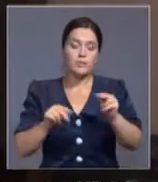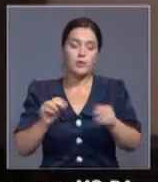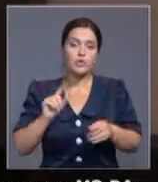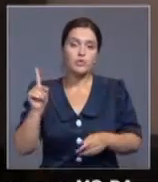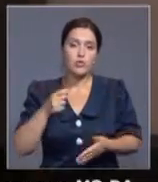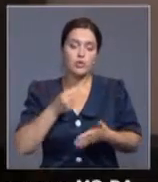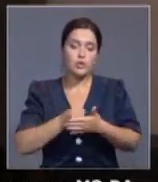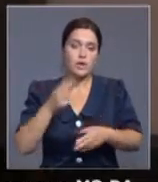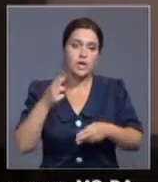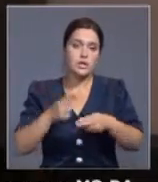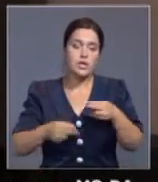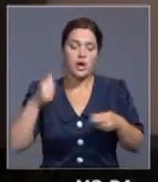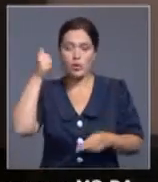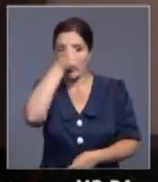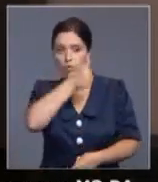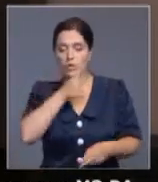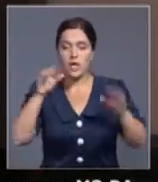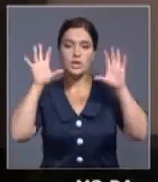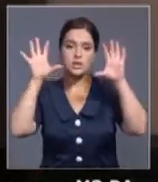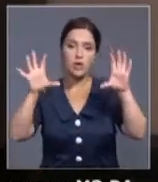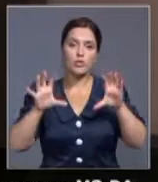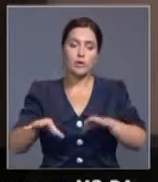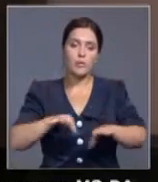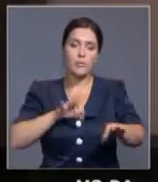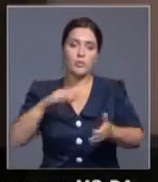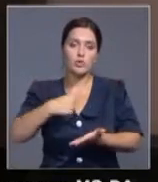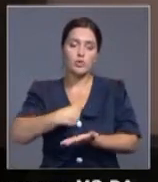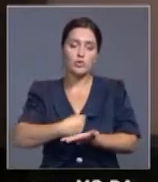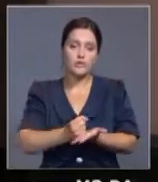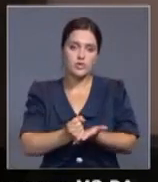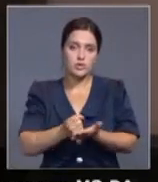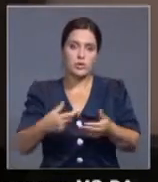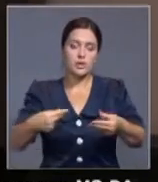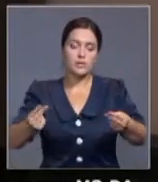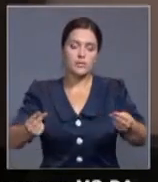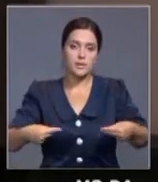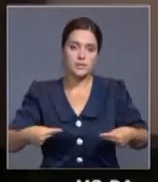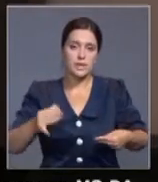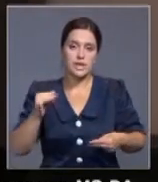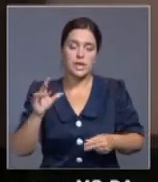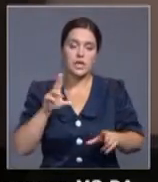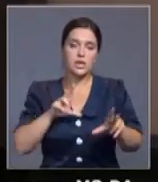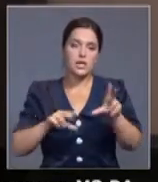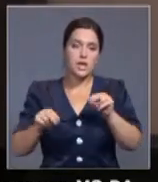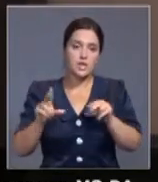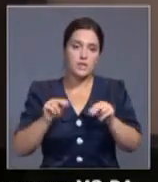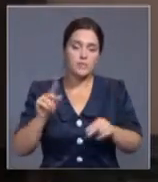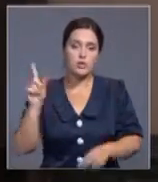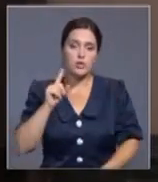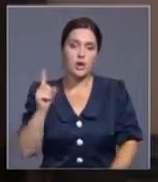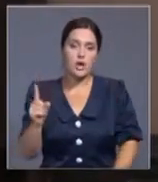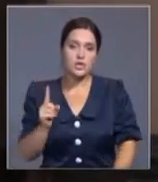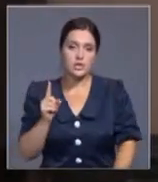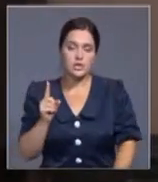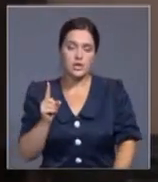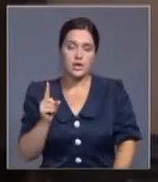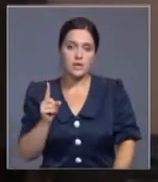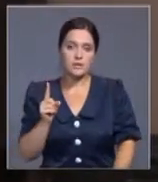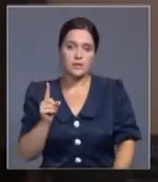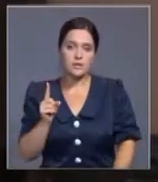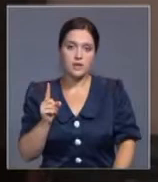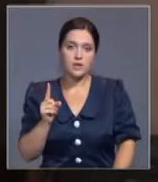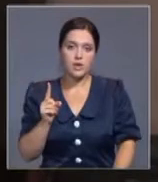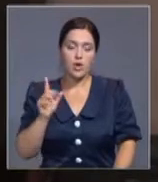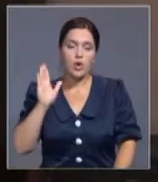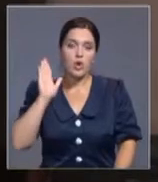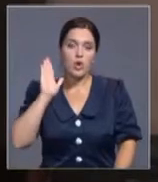года законопроект будет утвержден. И надеемся и ожидаем, что